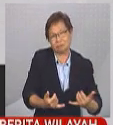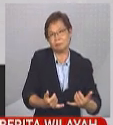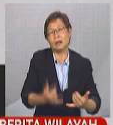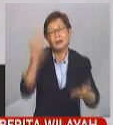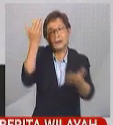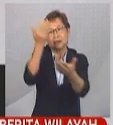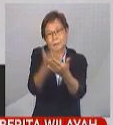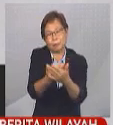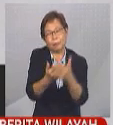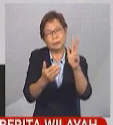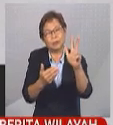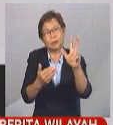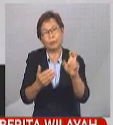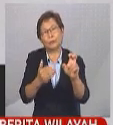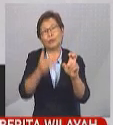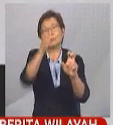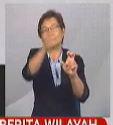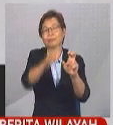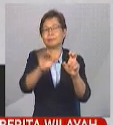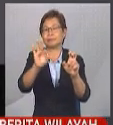sehingga 30september